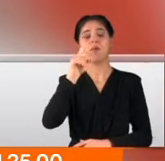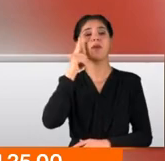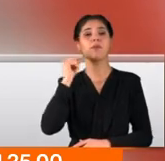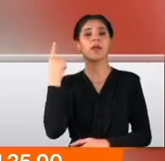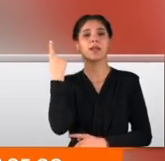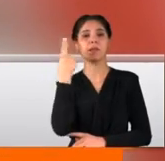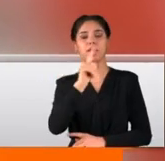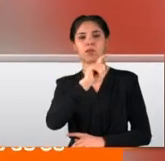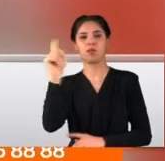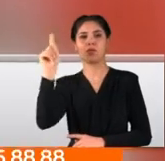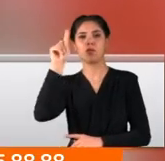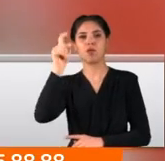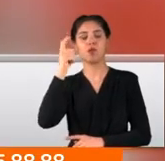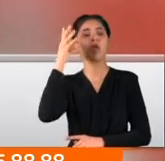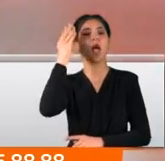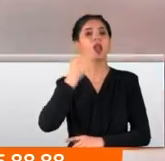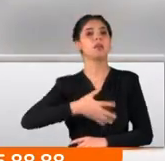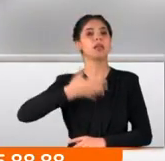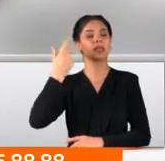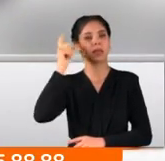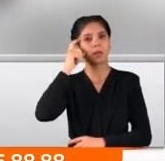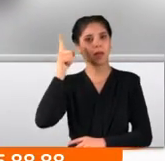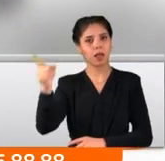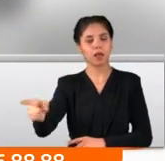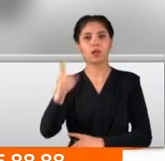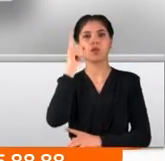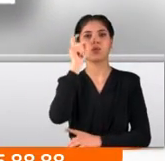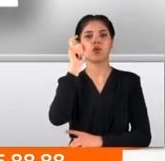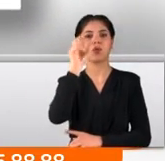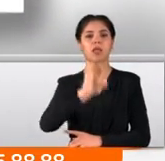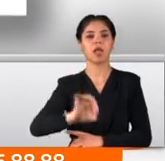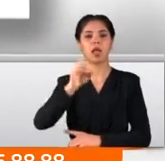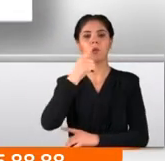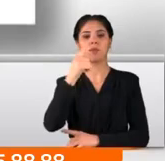Mayıs 1919'un ne olduğunu anlamak istemeyen akıl, 9